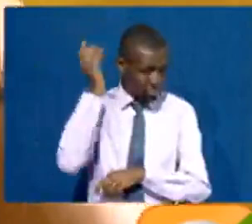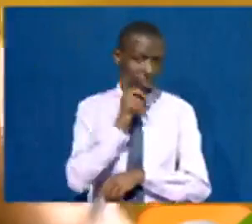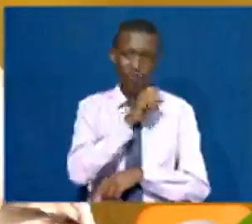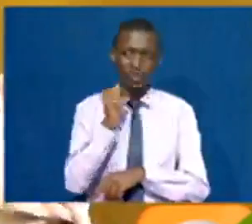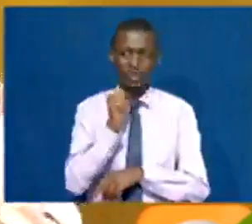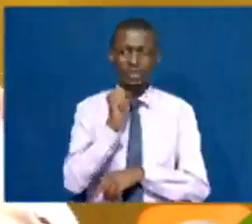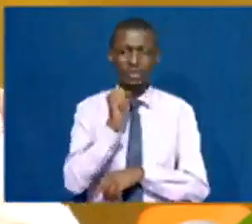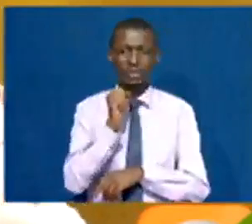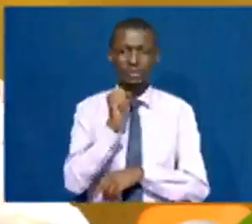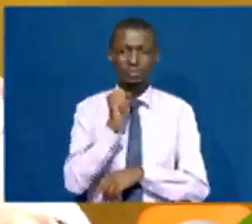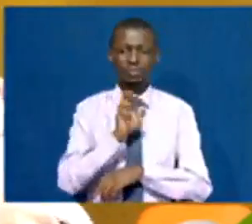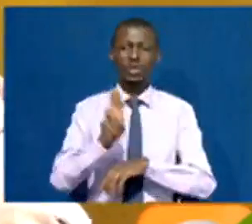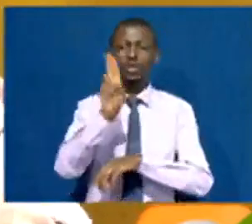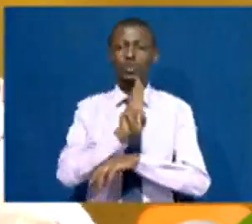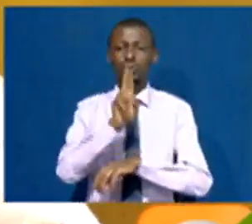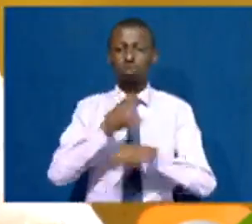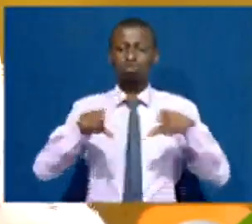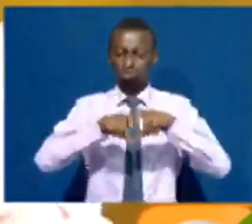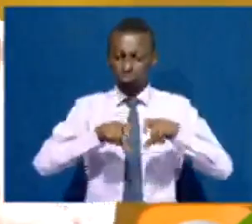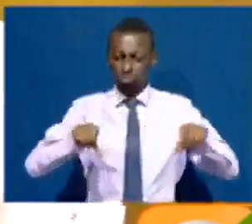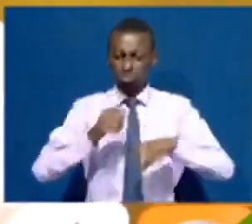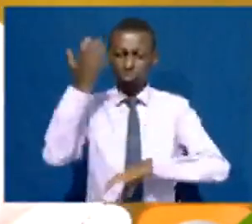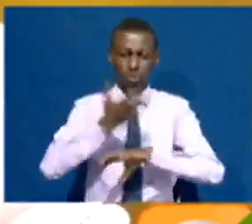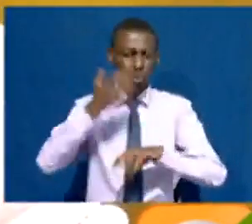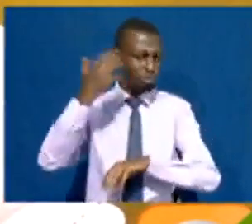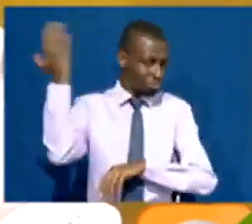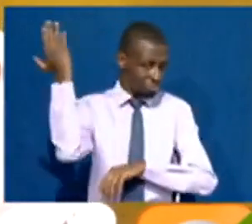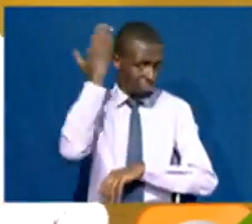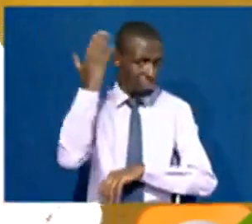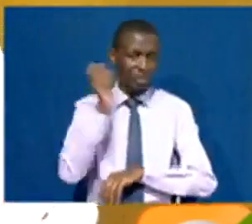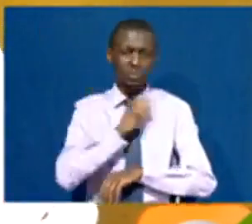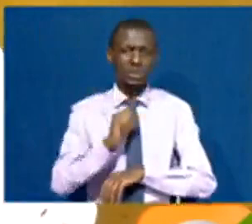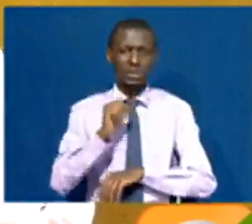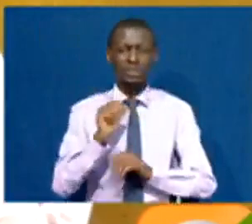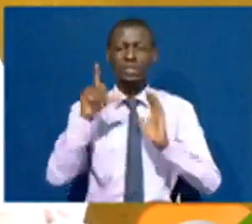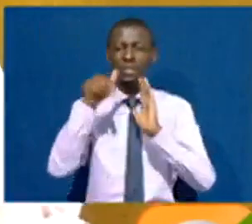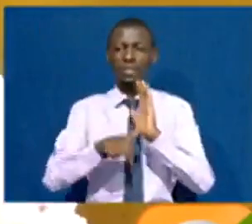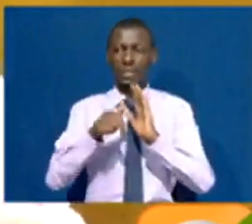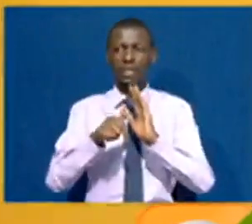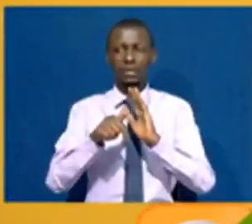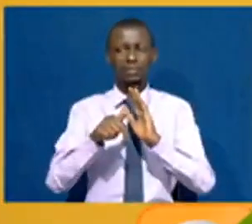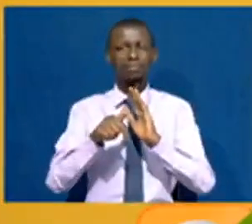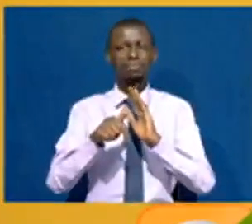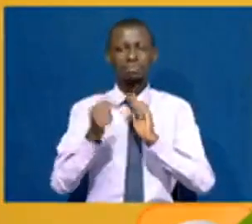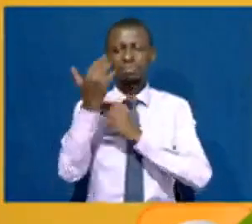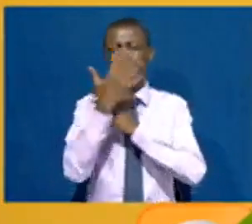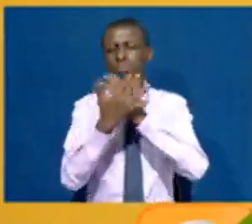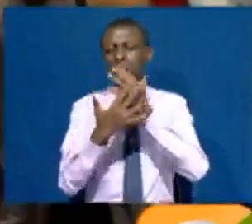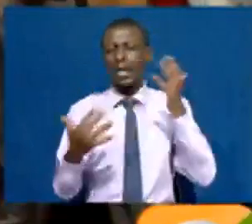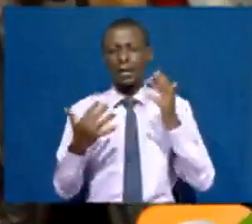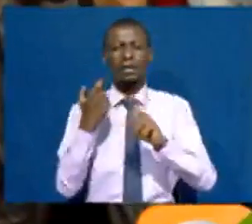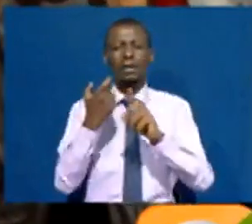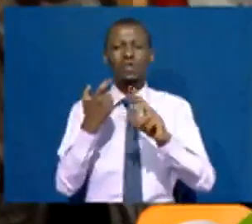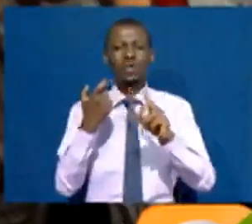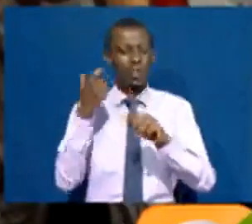kichwa hapa mpaka Sasa nikainamisha kichwa chini Damu ikaanza kuika tu kwa kitanda hapo Robert akieleza jinsi